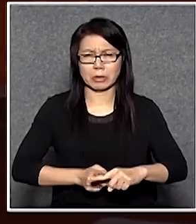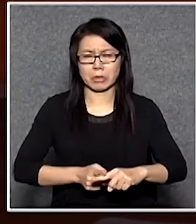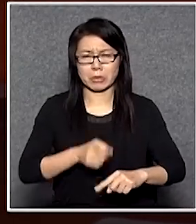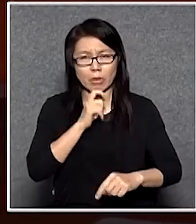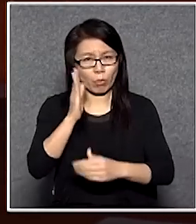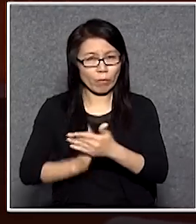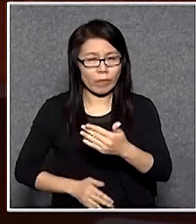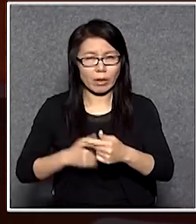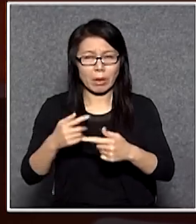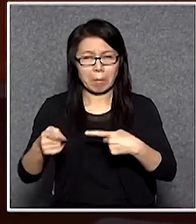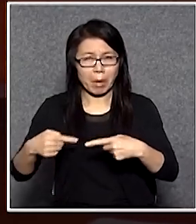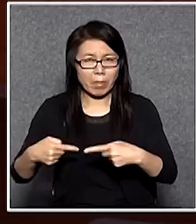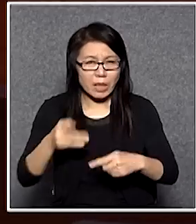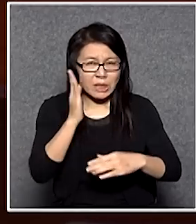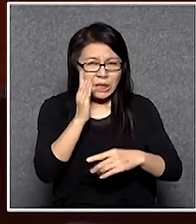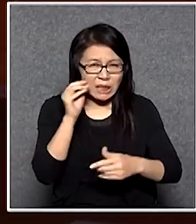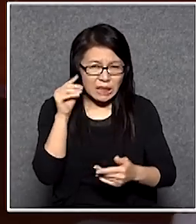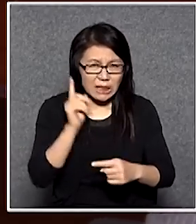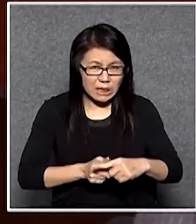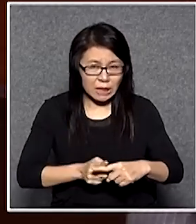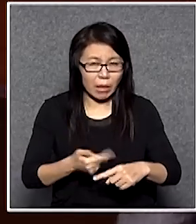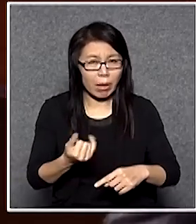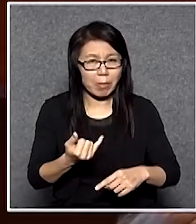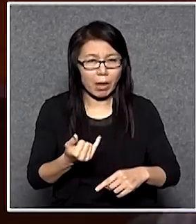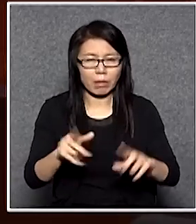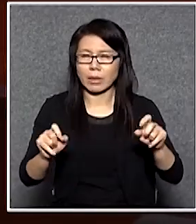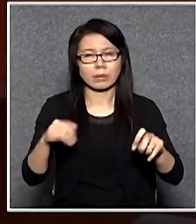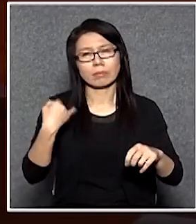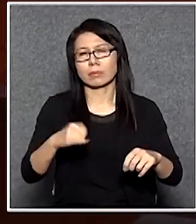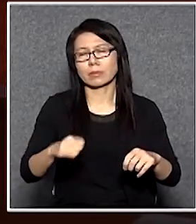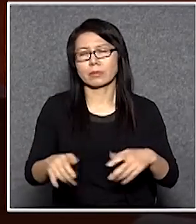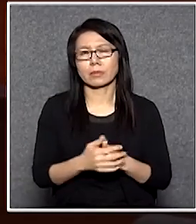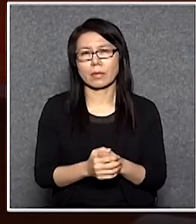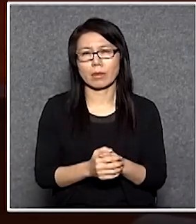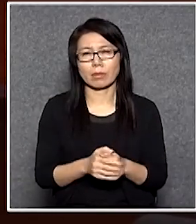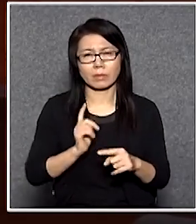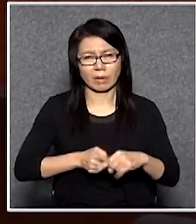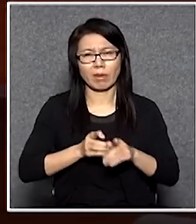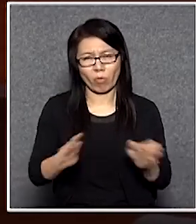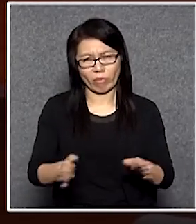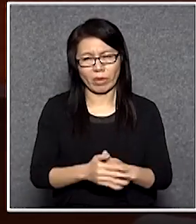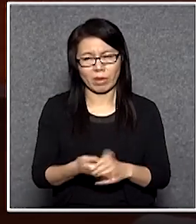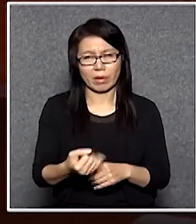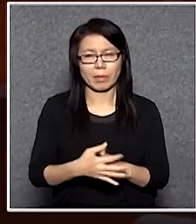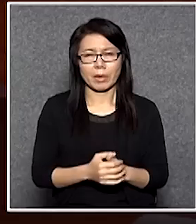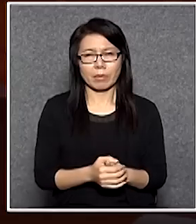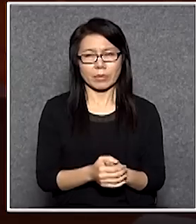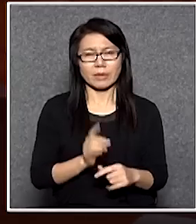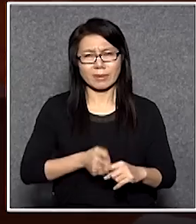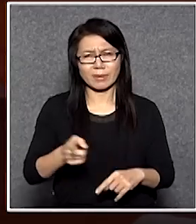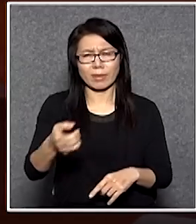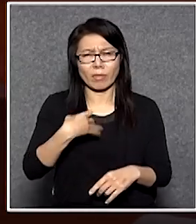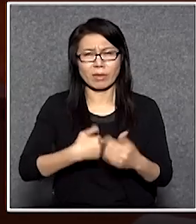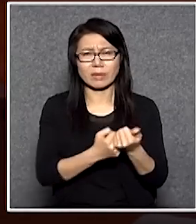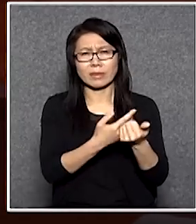實，你解給我聽，你解不通，基本是那就真的夠了廣泛了，是吧？當然你叫他們不支持他們，一